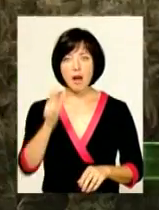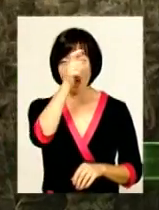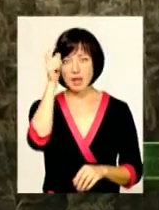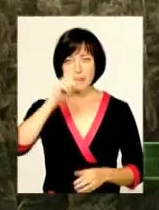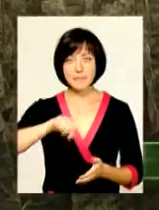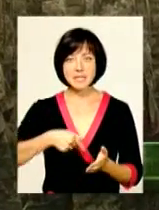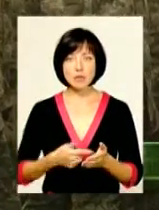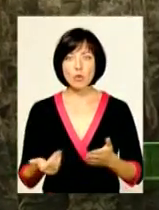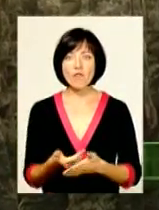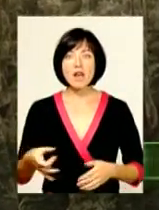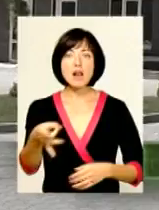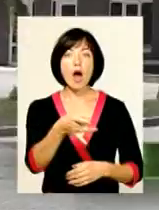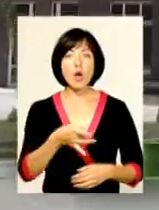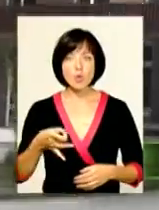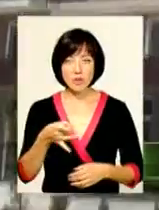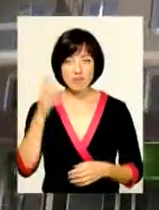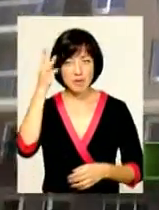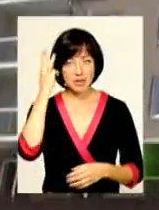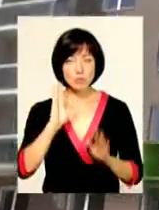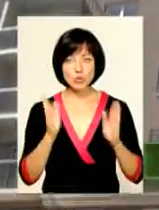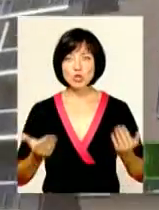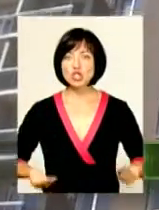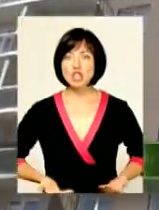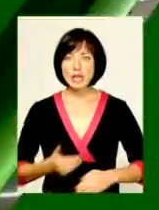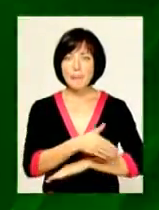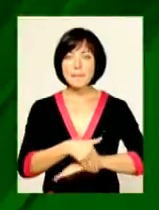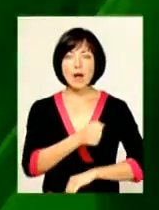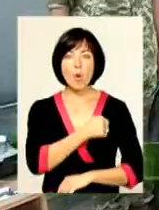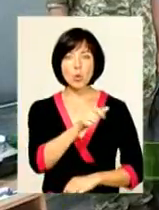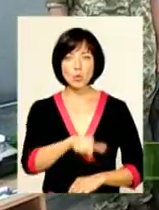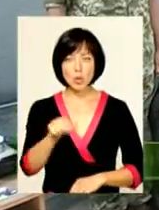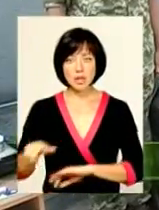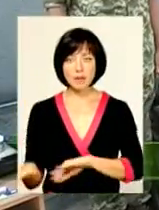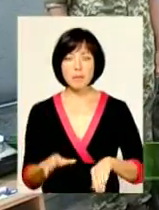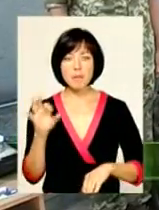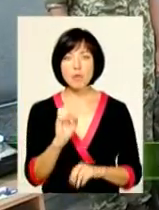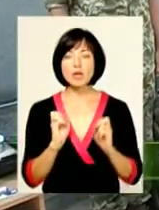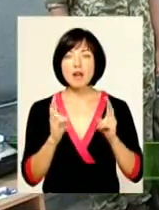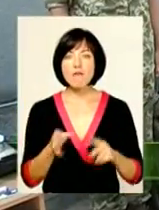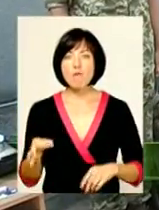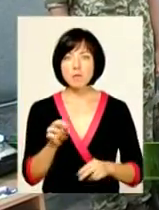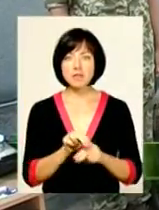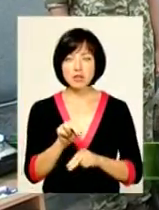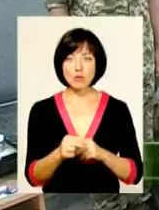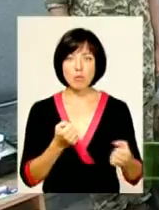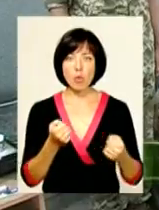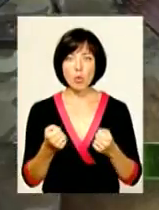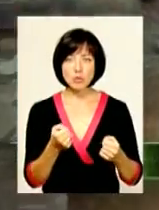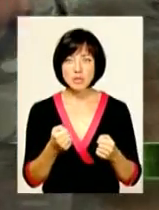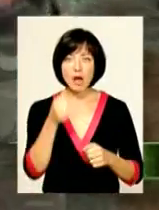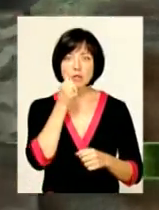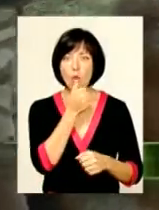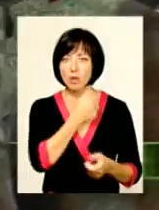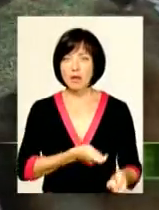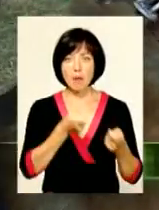Академмістечко – новий район на мапі Хмельницького, де мешкатимуть прикордонники. Про те, як в області навчатимуть боротися з контрабандою,